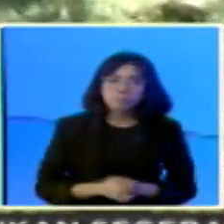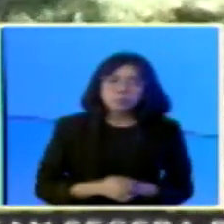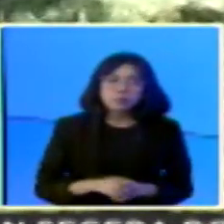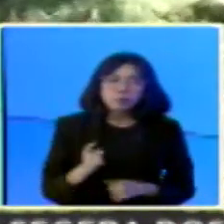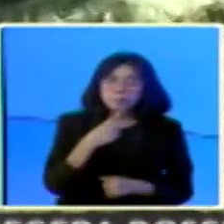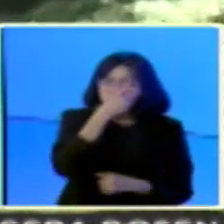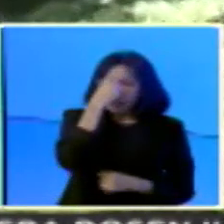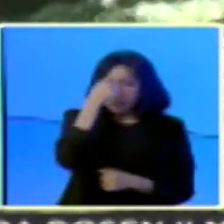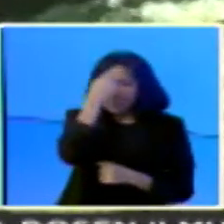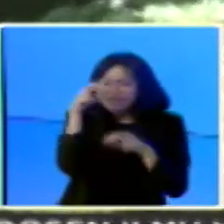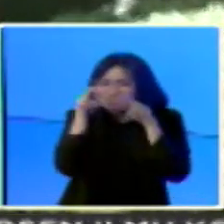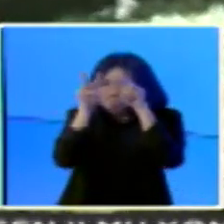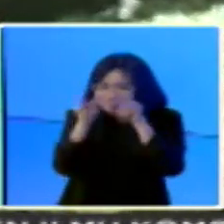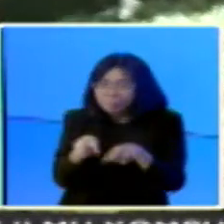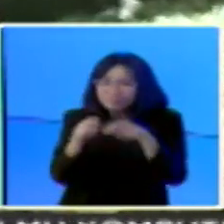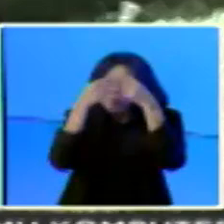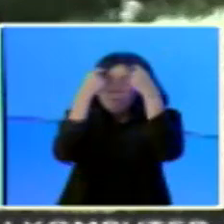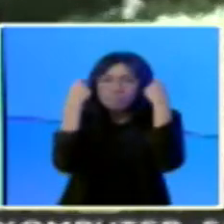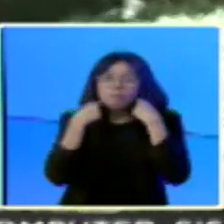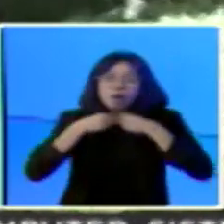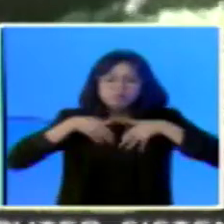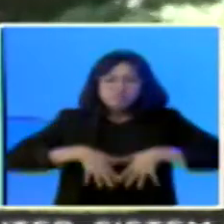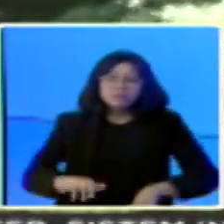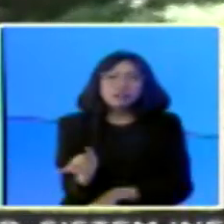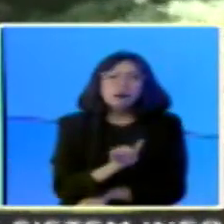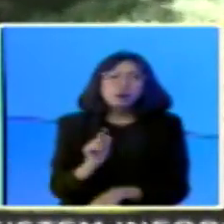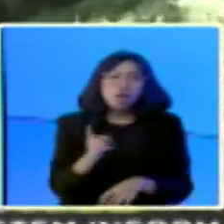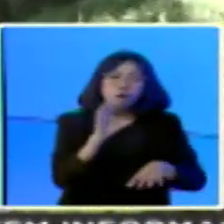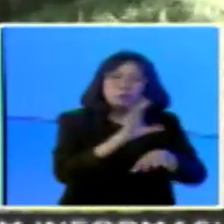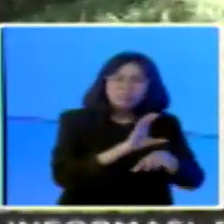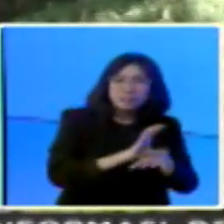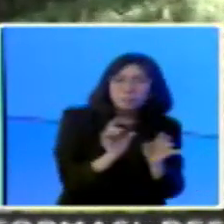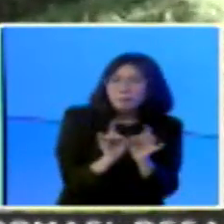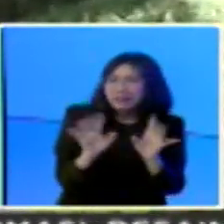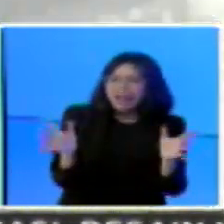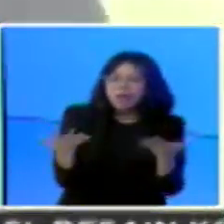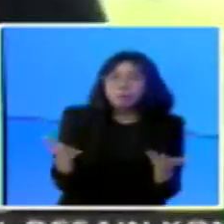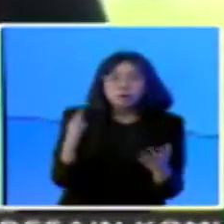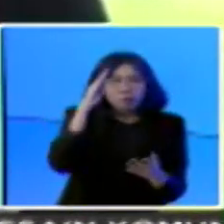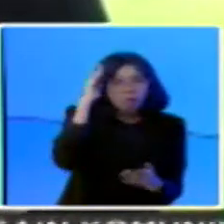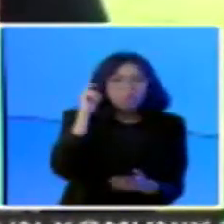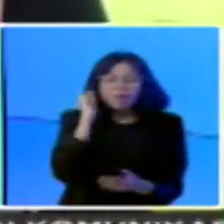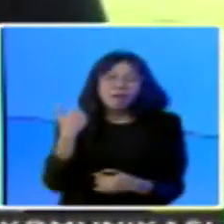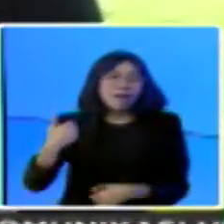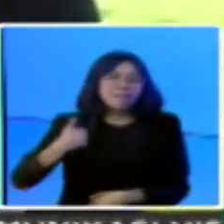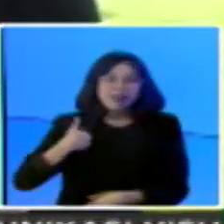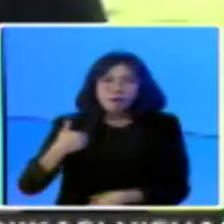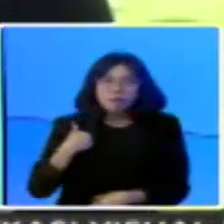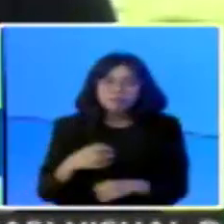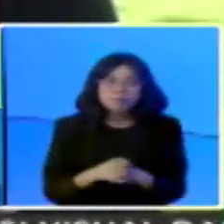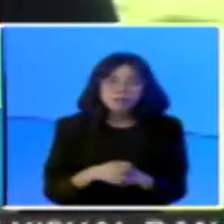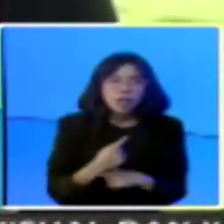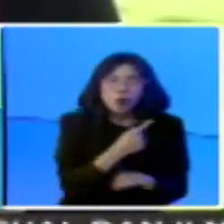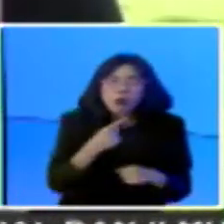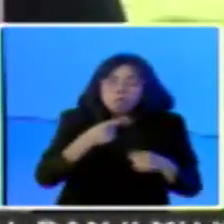mirip banget sama perempuan, jadi kalau di masjid nggak bisa tahu, nggak bisa bedain mana cewek, mana cowok. Kita nggak bisa dilihat satu-satu